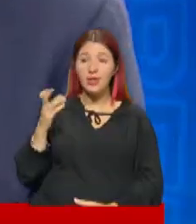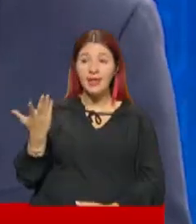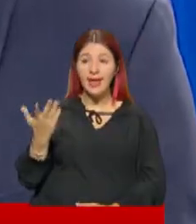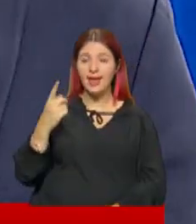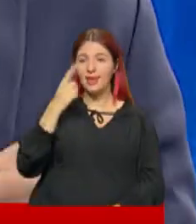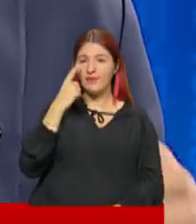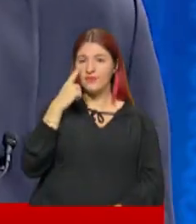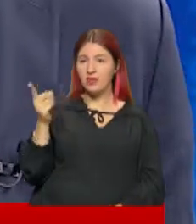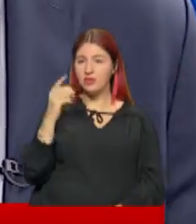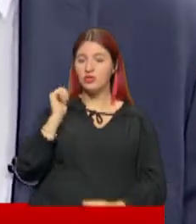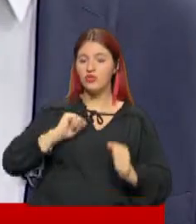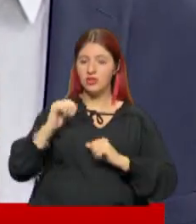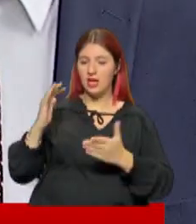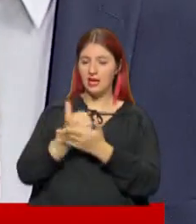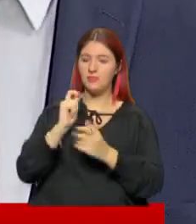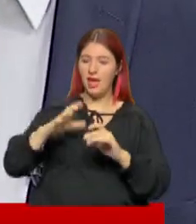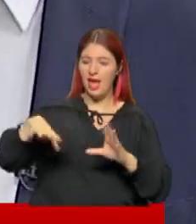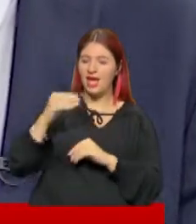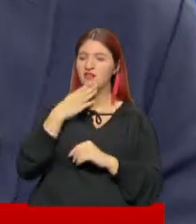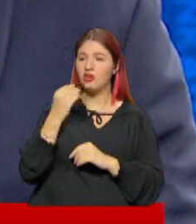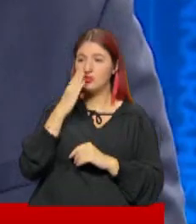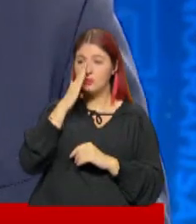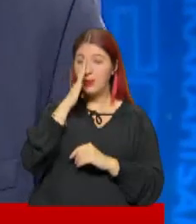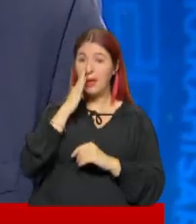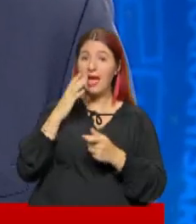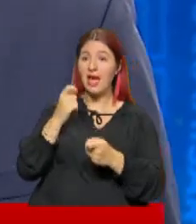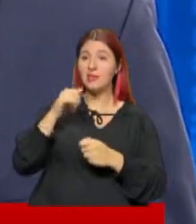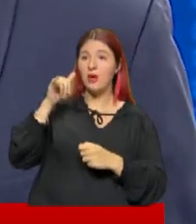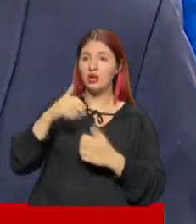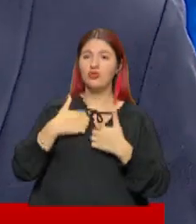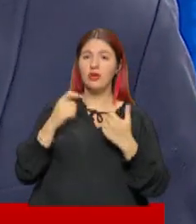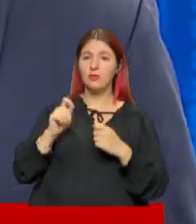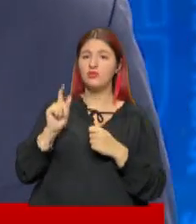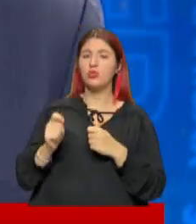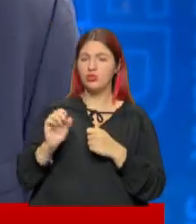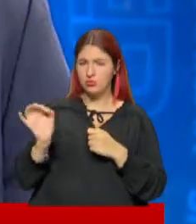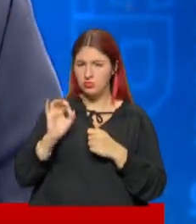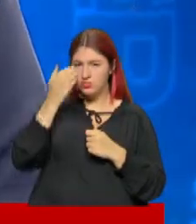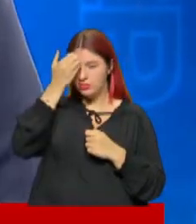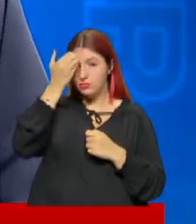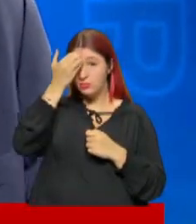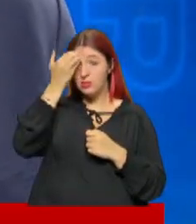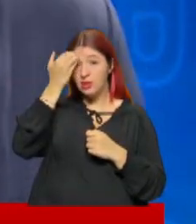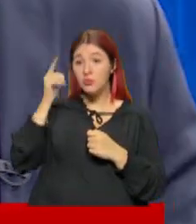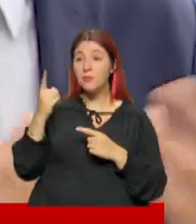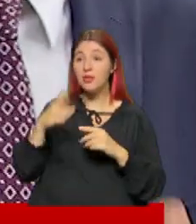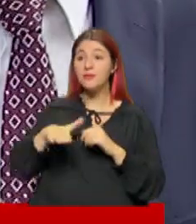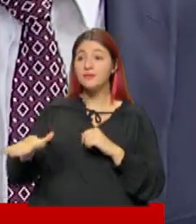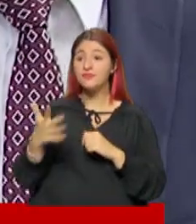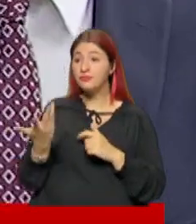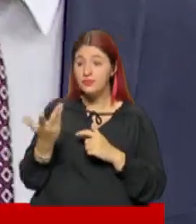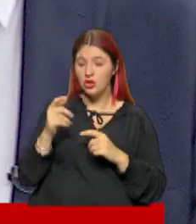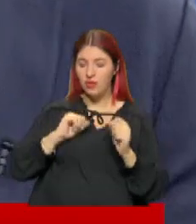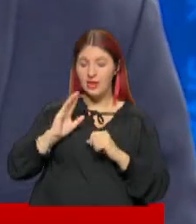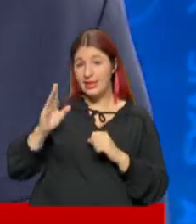Devlet, üniversiteyi kazanan her gencin eğitim olanaklarını güvence altına almak durumunda değil mi? Bunun bir ayağı da o